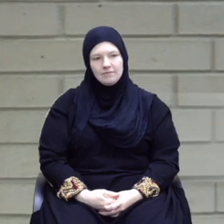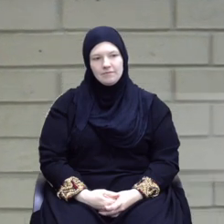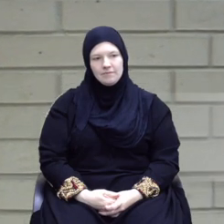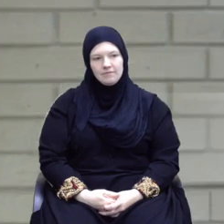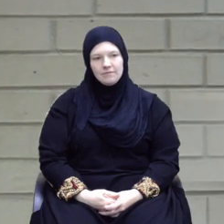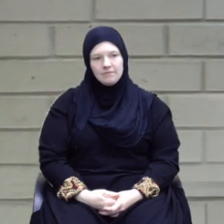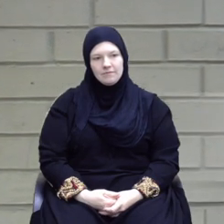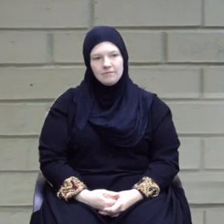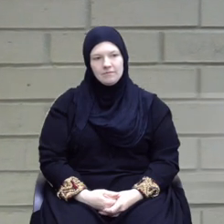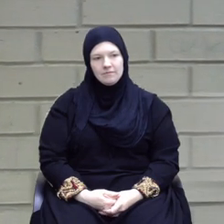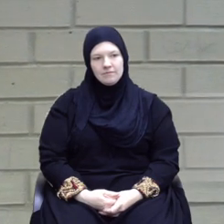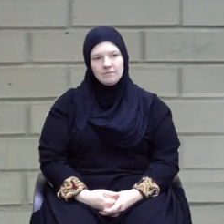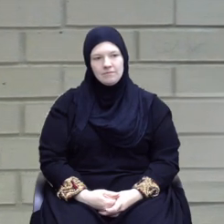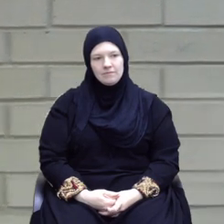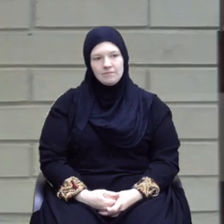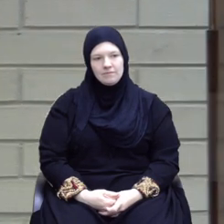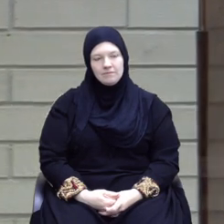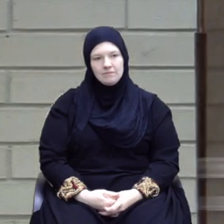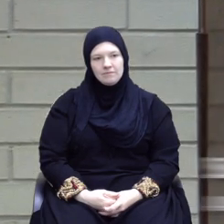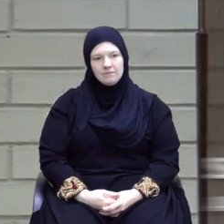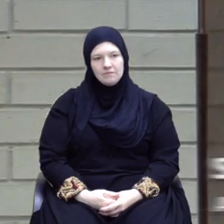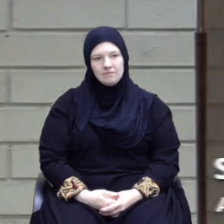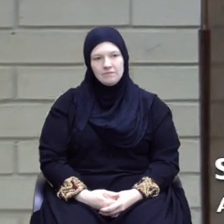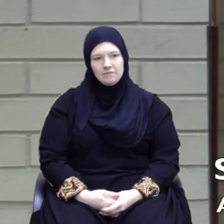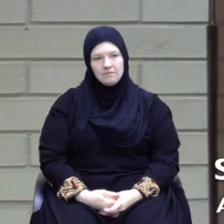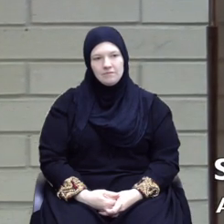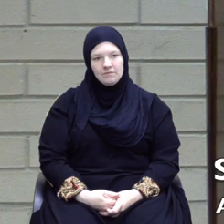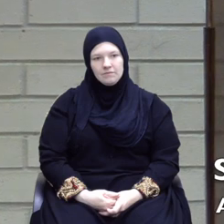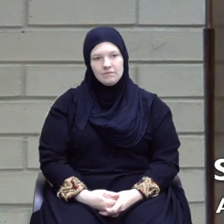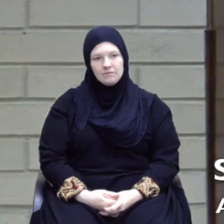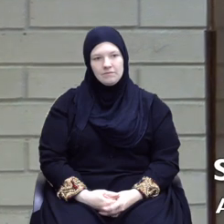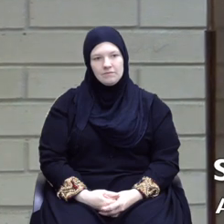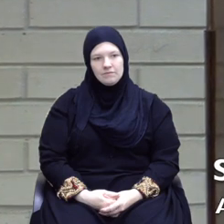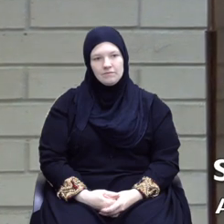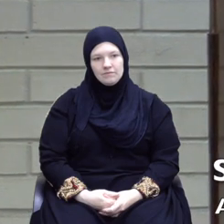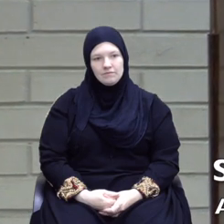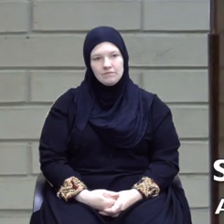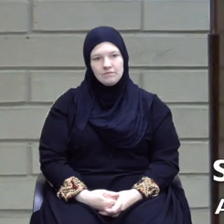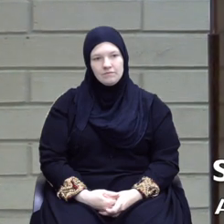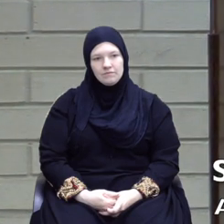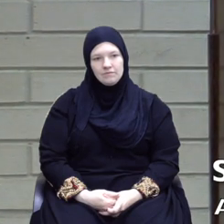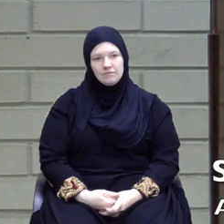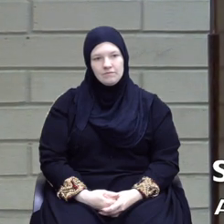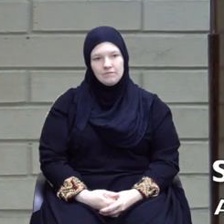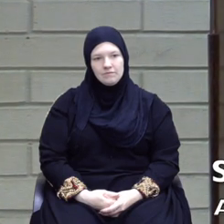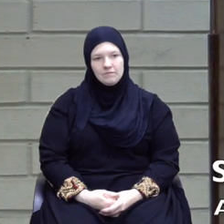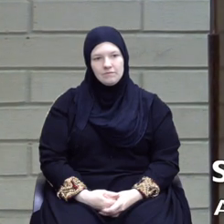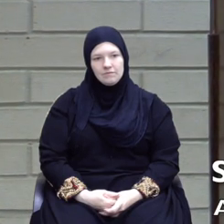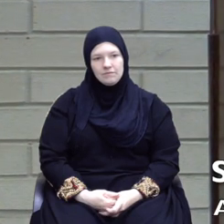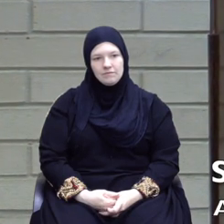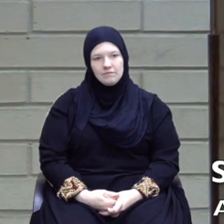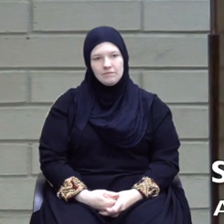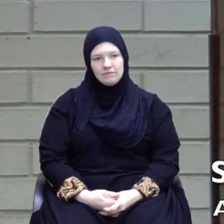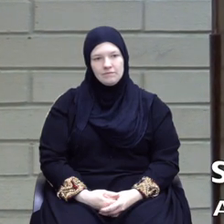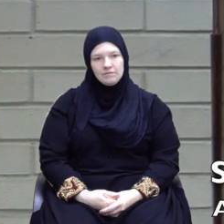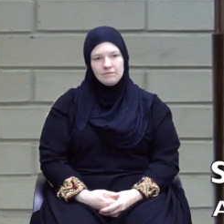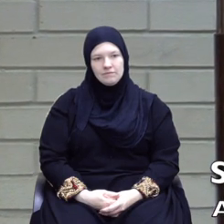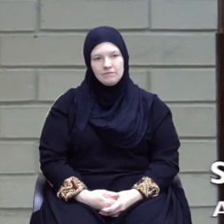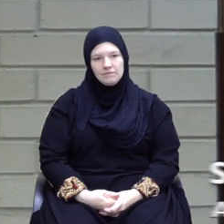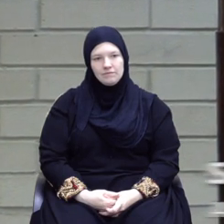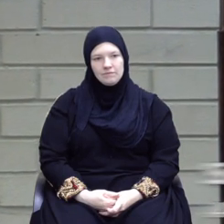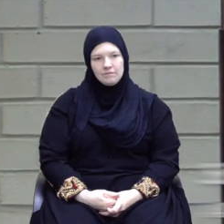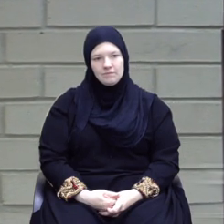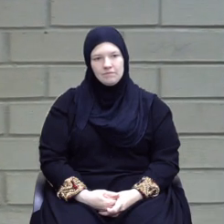له وليا مرشدا. وأشهد أن لا إله إلا الله وحده لا شريك له،